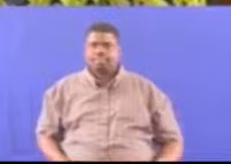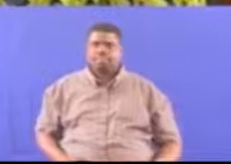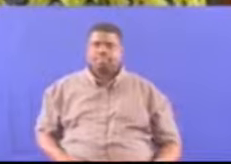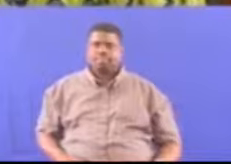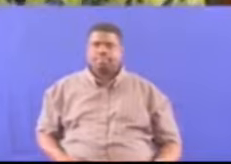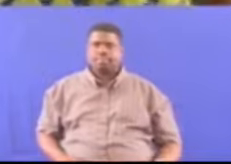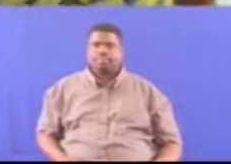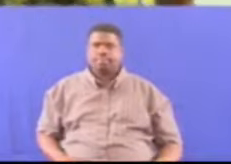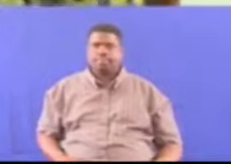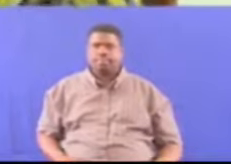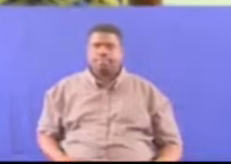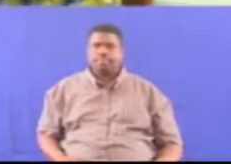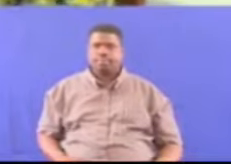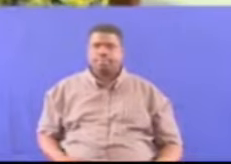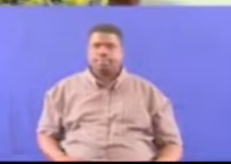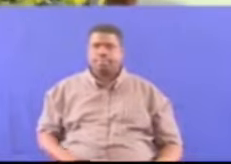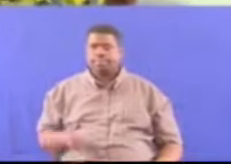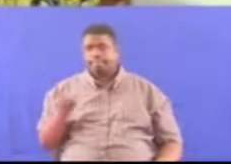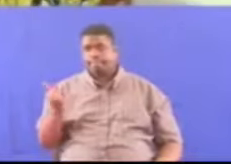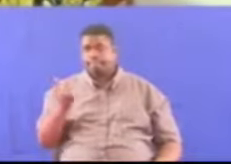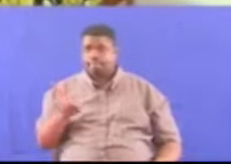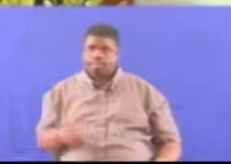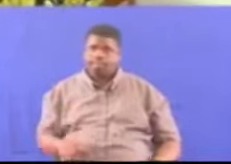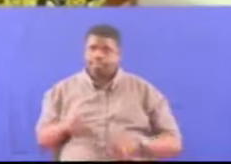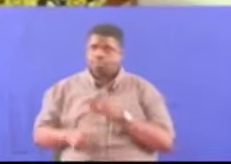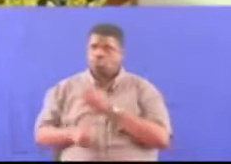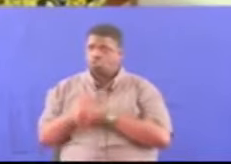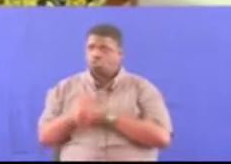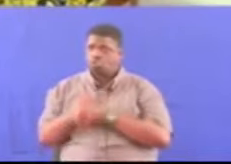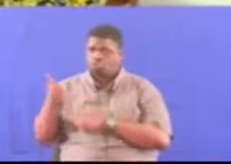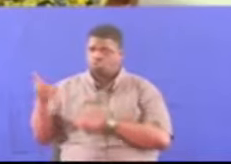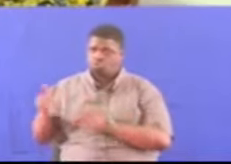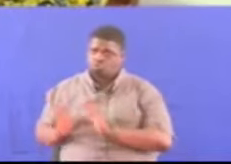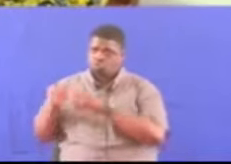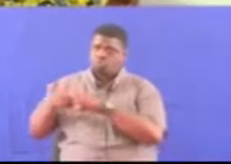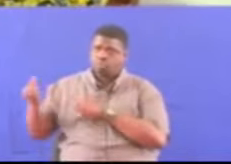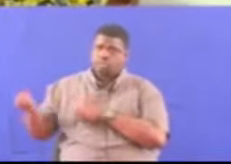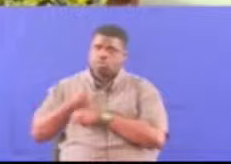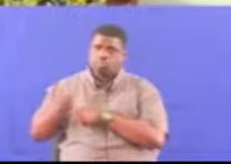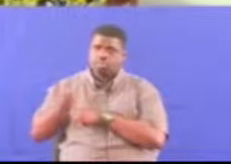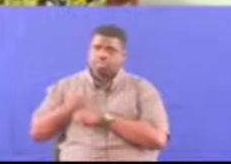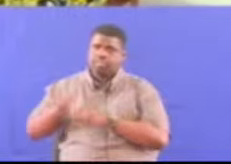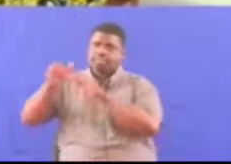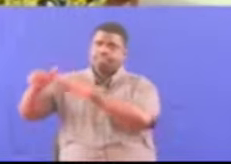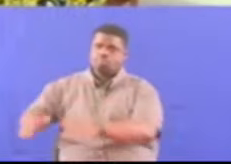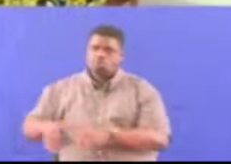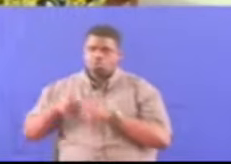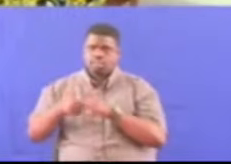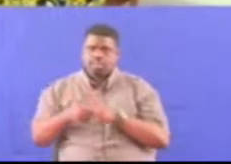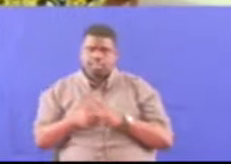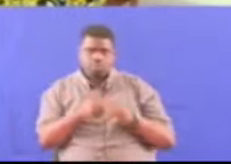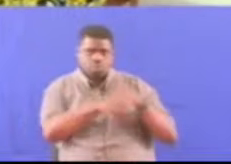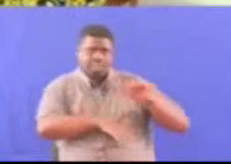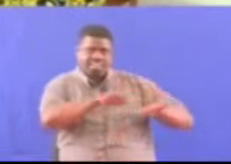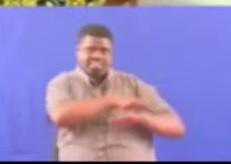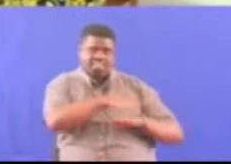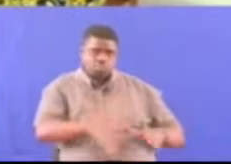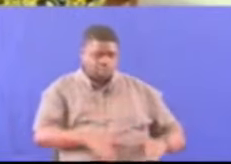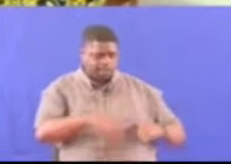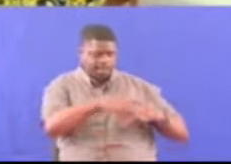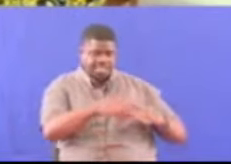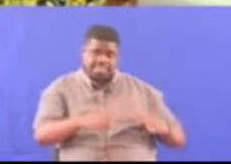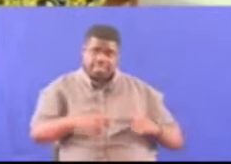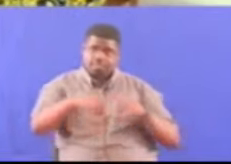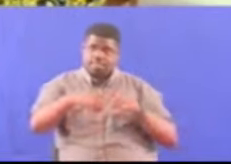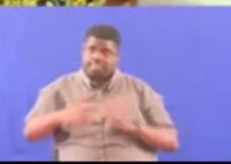Wajumbe wa Tume ya Utumishi wa Bunge, pamoja na wenye viti wa kamati za Bunge, waheshimiwa